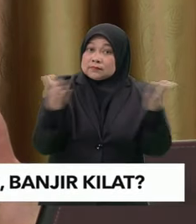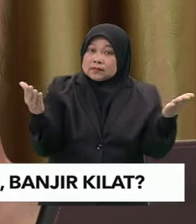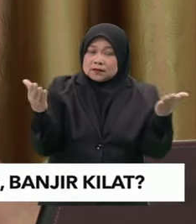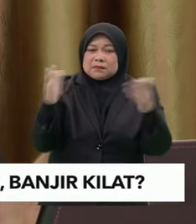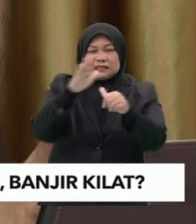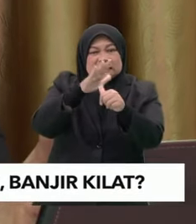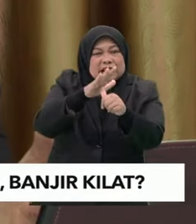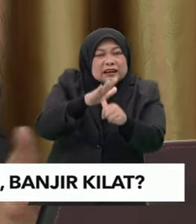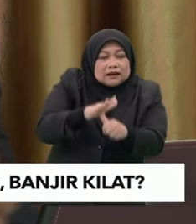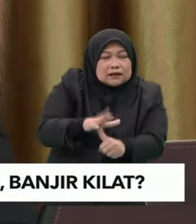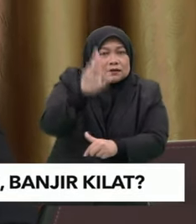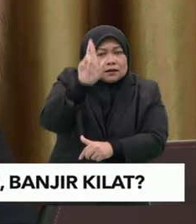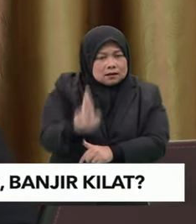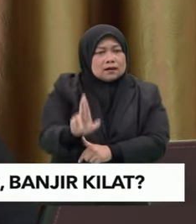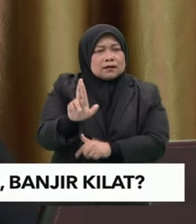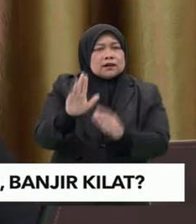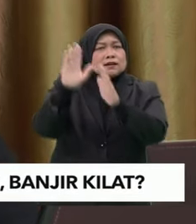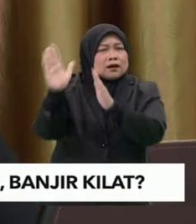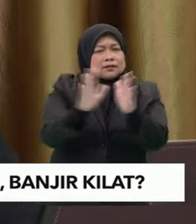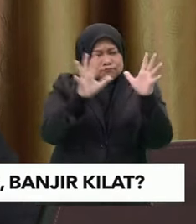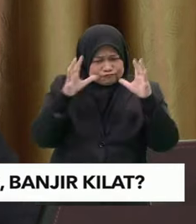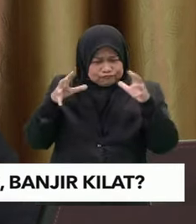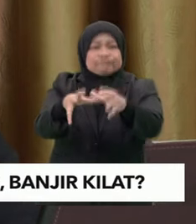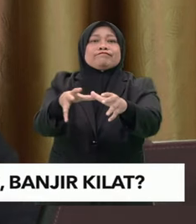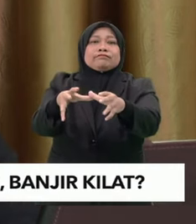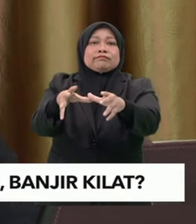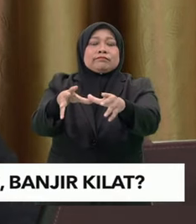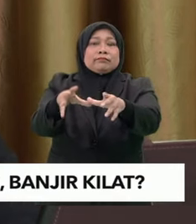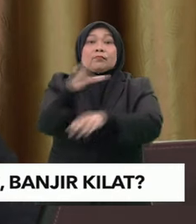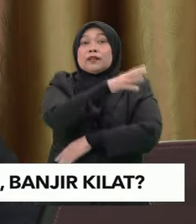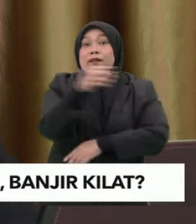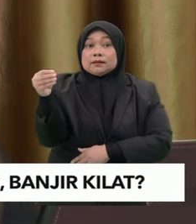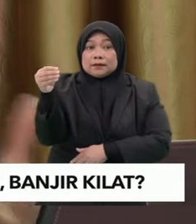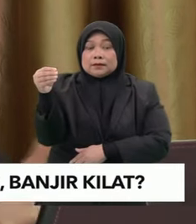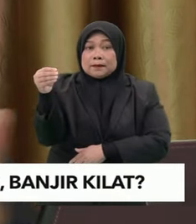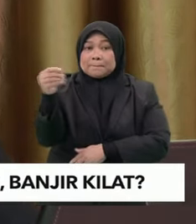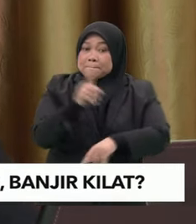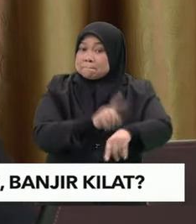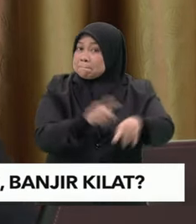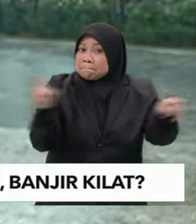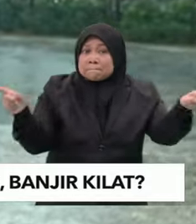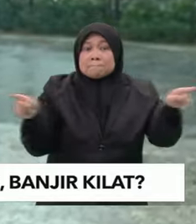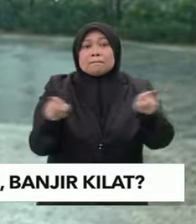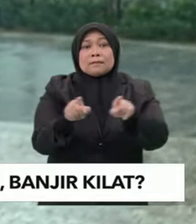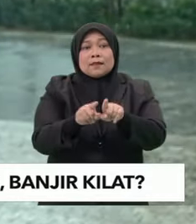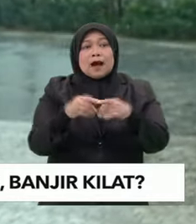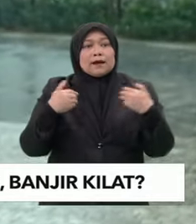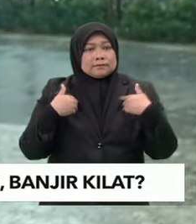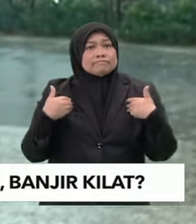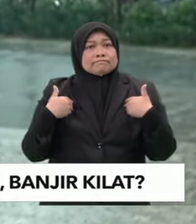bertekanan rendah dan angin akan bertumpu ke kawasan berkenaan. Dan dalam masa yang sama,